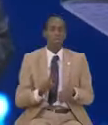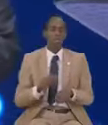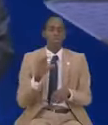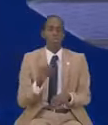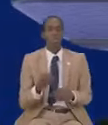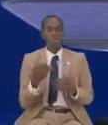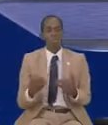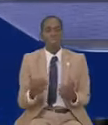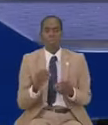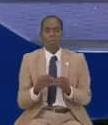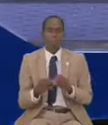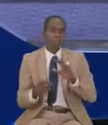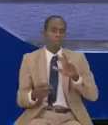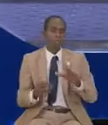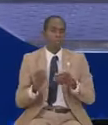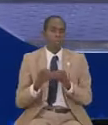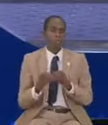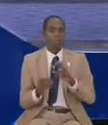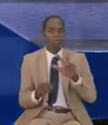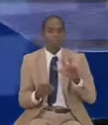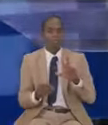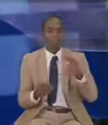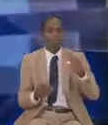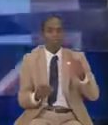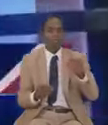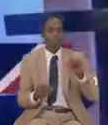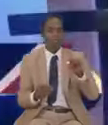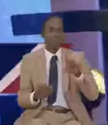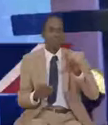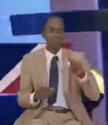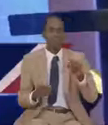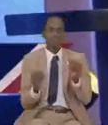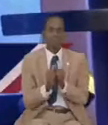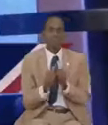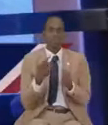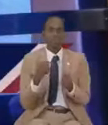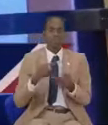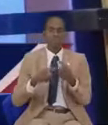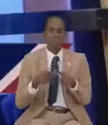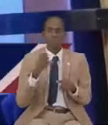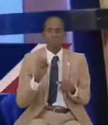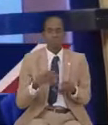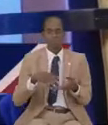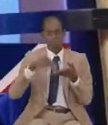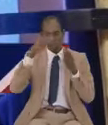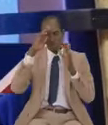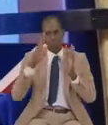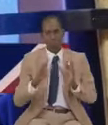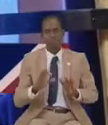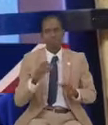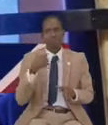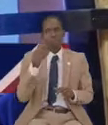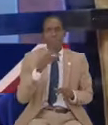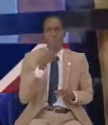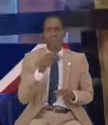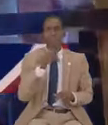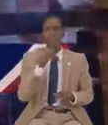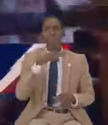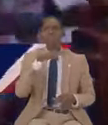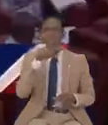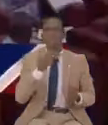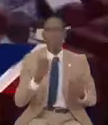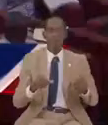partie troisième partie et Daniel et ses compagnons des apprenants qui ne sont